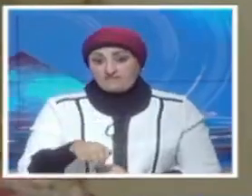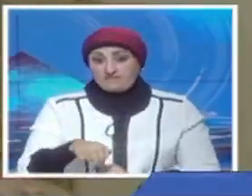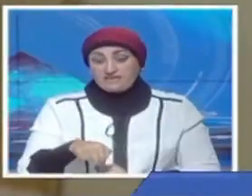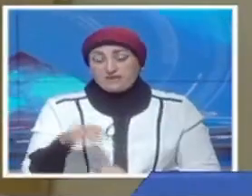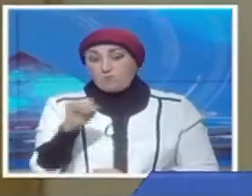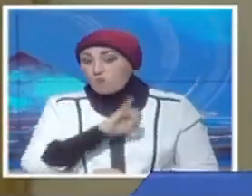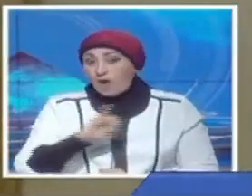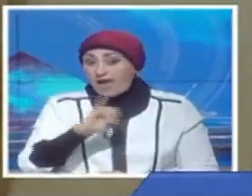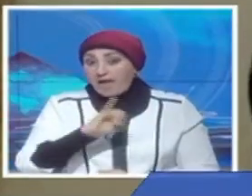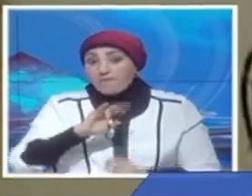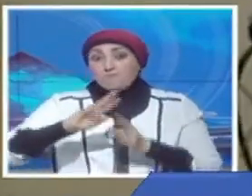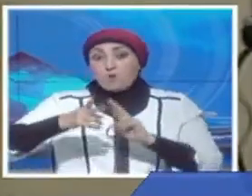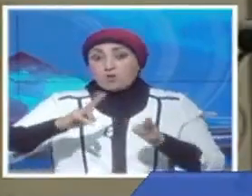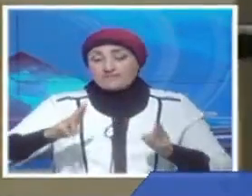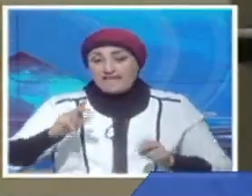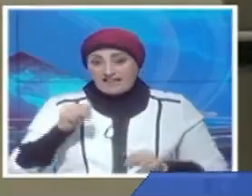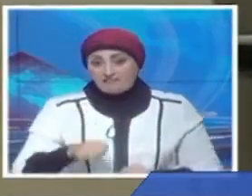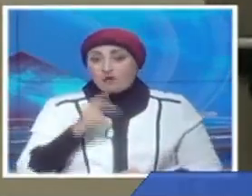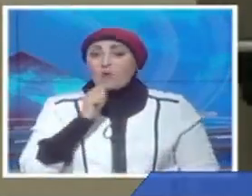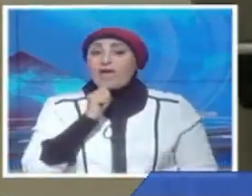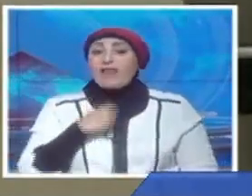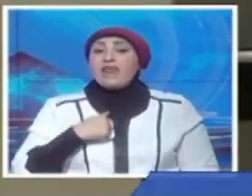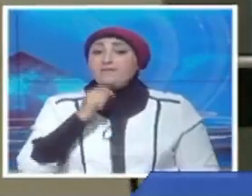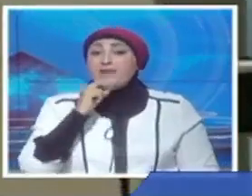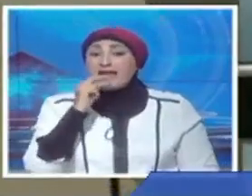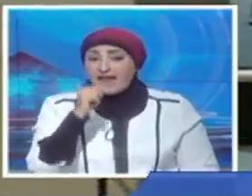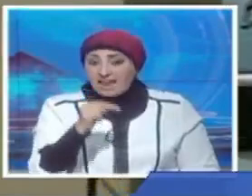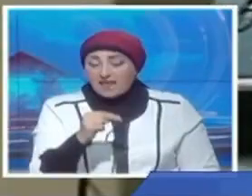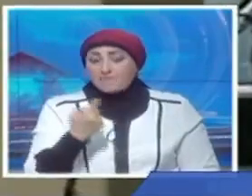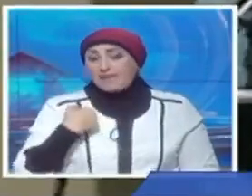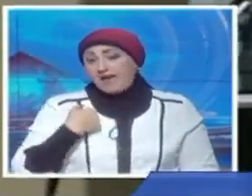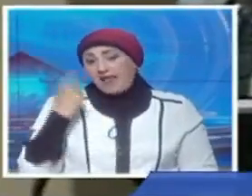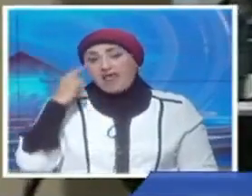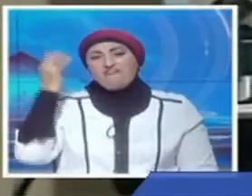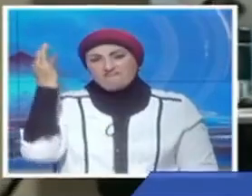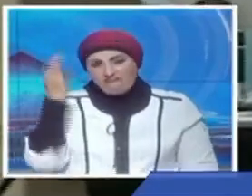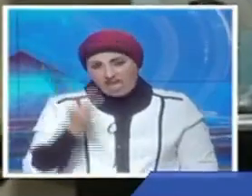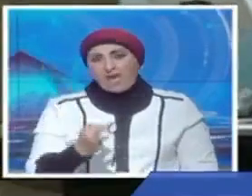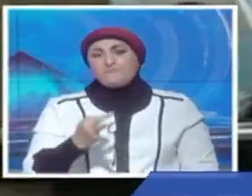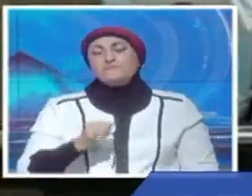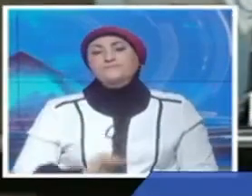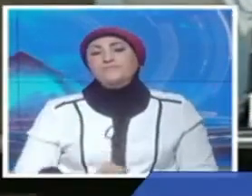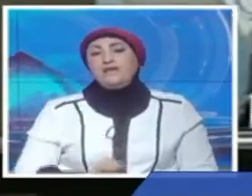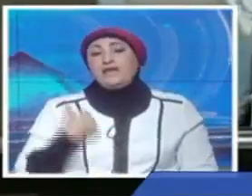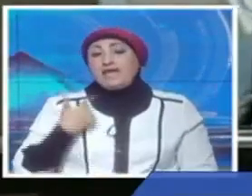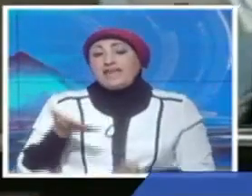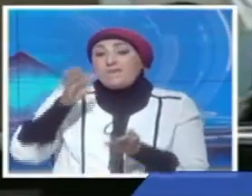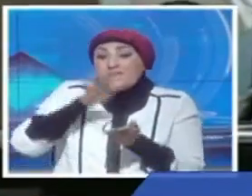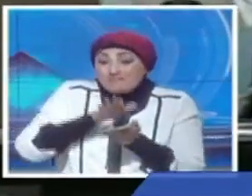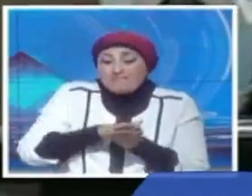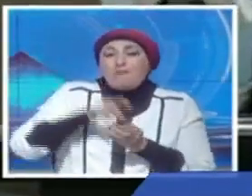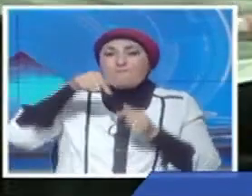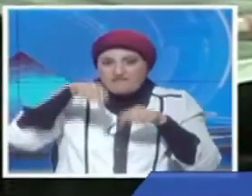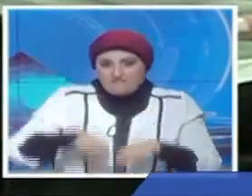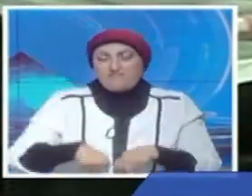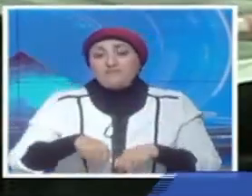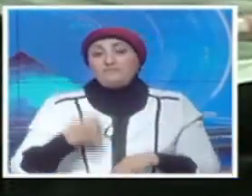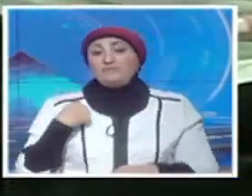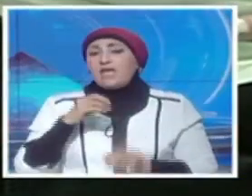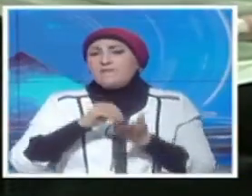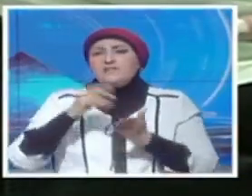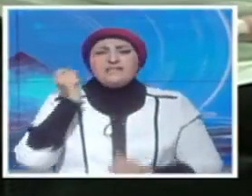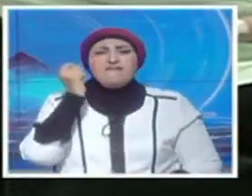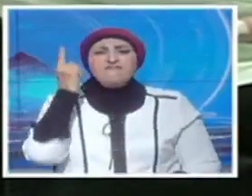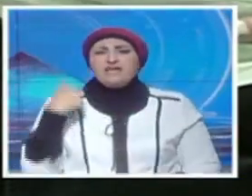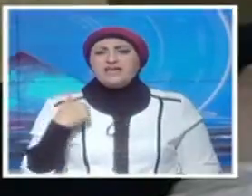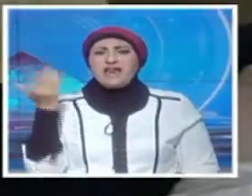المحاور المختلفة. وانا بتكلم دلوقتي على مفاهيم بنطبقها في البرامج الجديدة. بدأت الفكرة دي هي